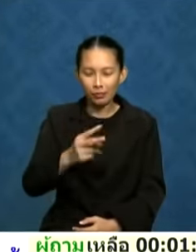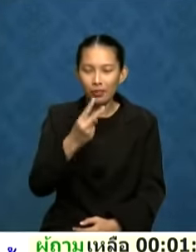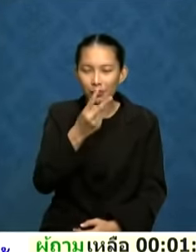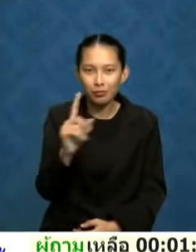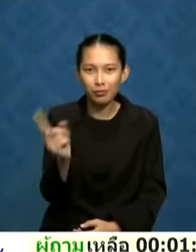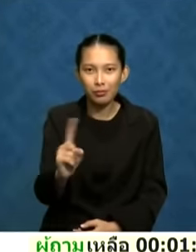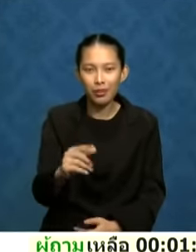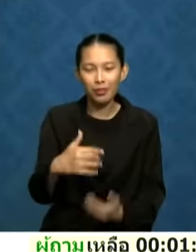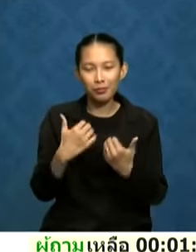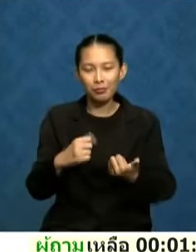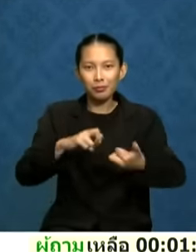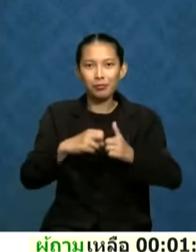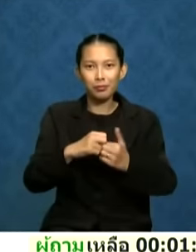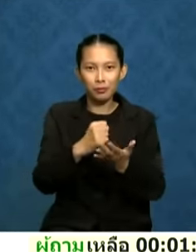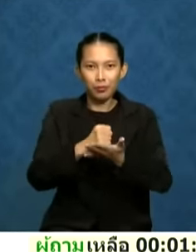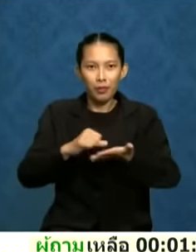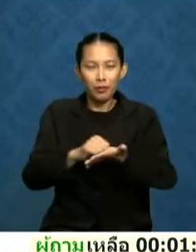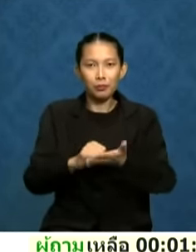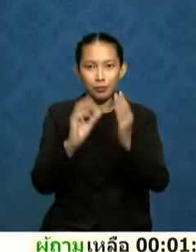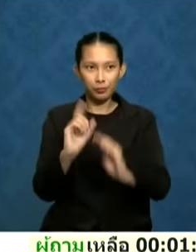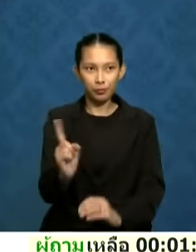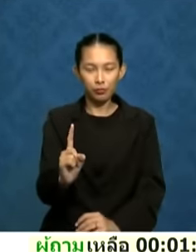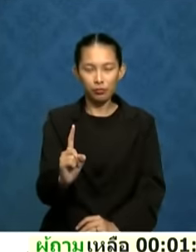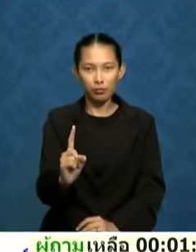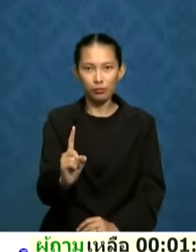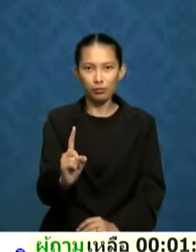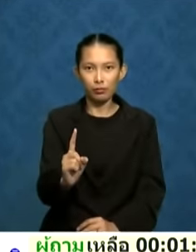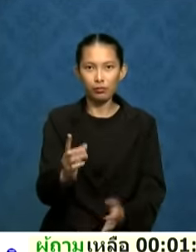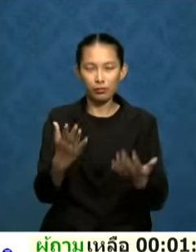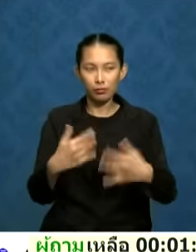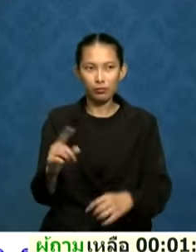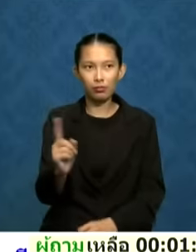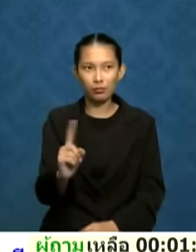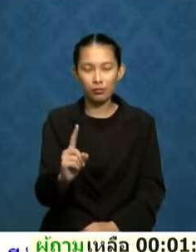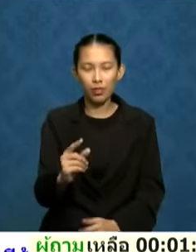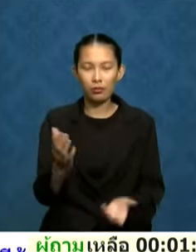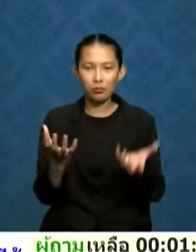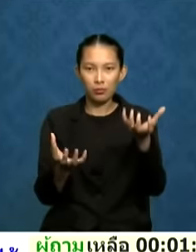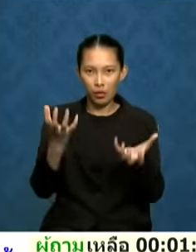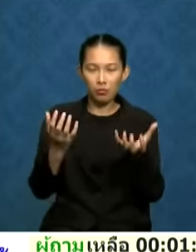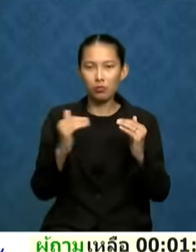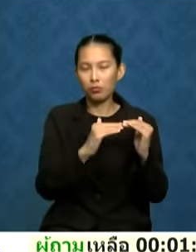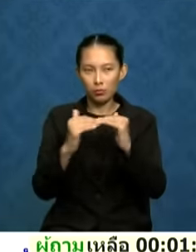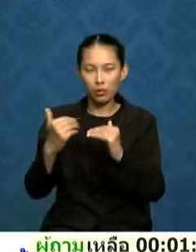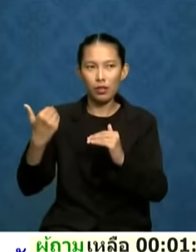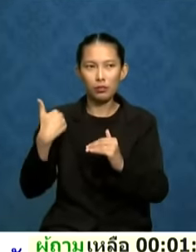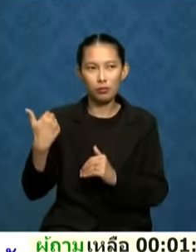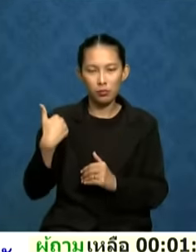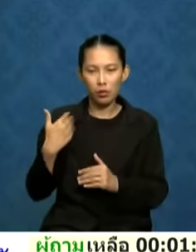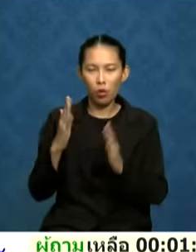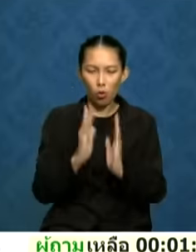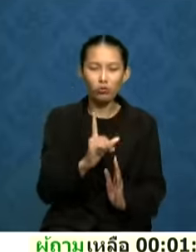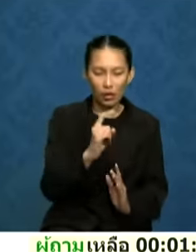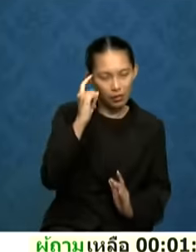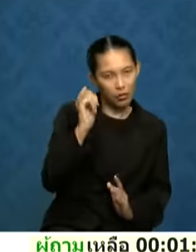าเรื่องนี้จะช่วยกนที่คลายให้เกิดความเป็ทำยัไหแล้ควเปทำ มทงสองฝ่ายมีทั้งญาติพ DIREC ชีวตเขาสูญเสี